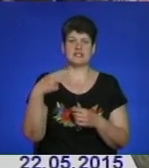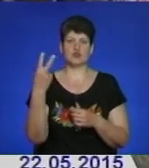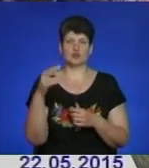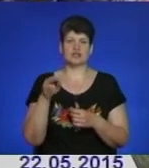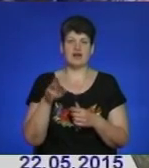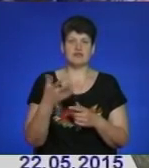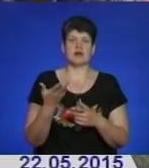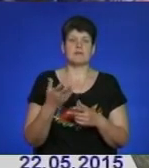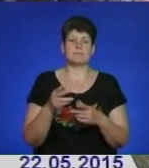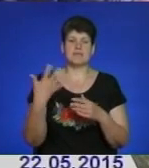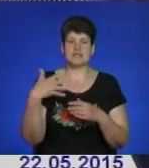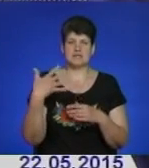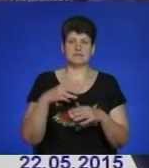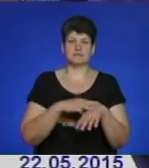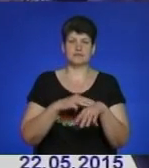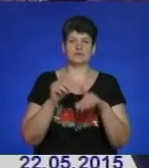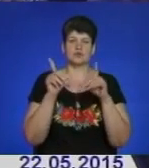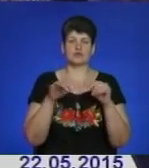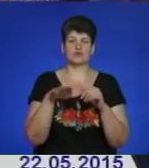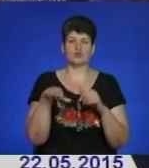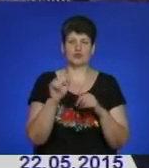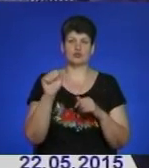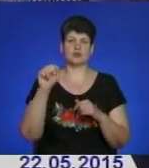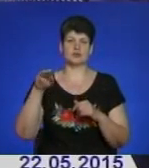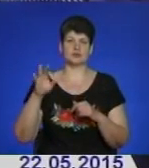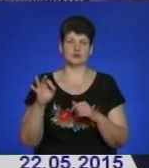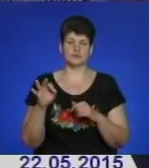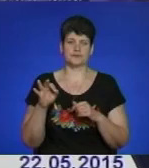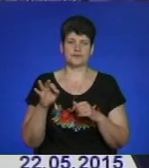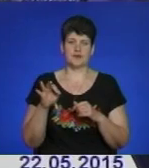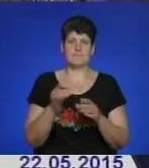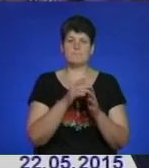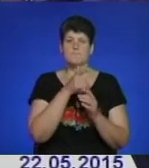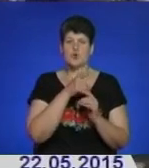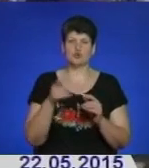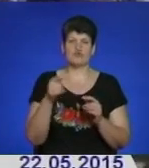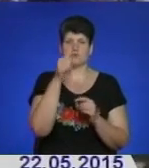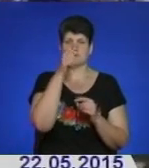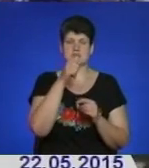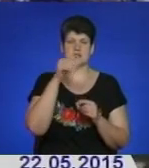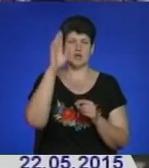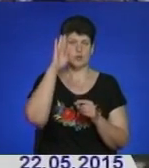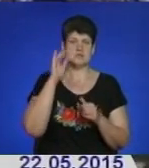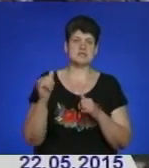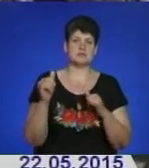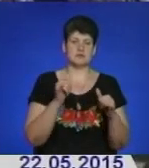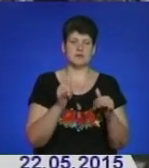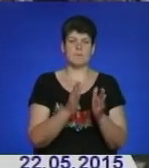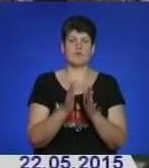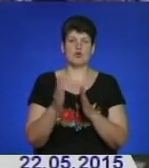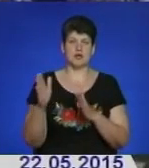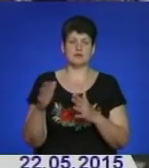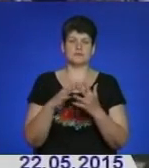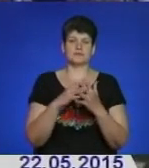50 правоохоронців вирушили в зону проведення антитерористичної операції. Впродовж місяця хлопці забезпечуватимуть правопорядок в